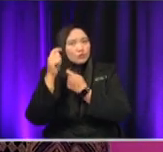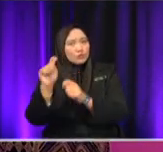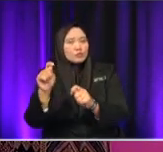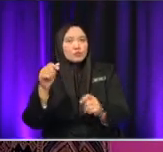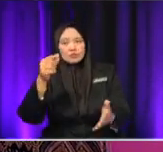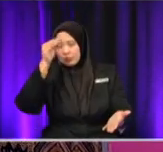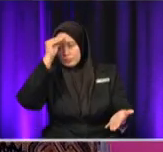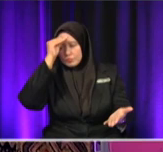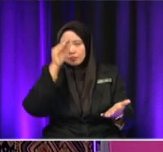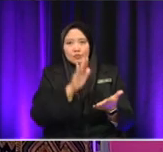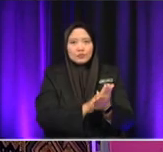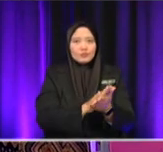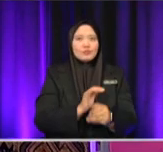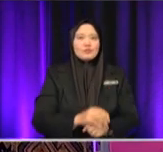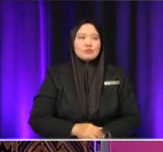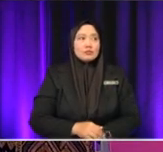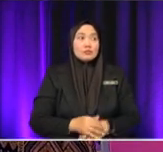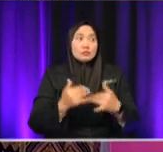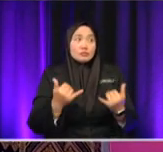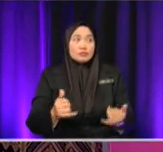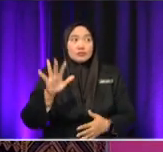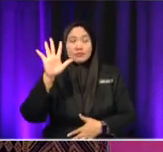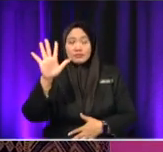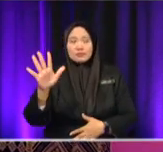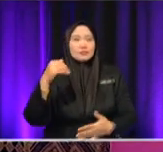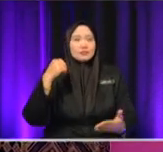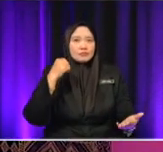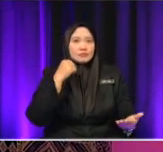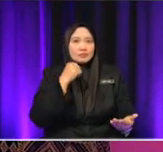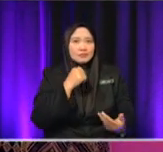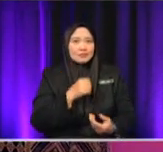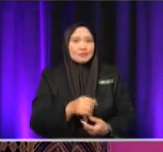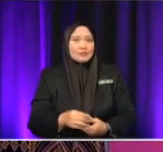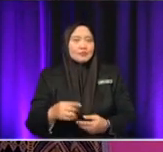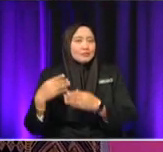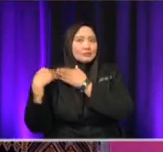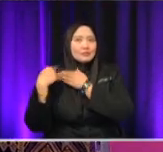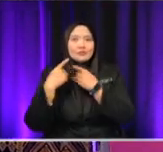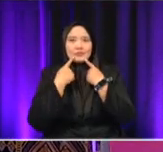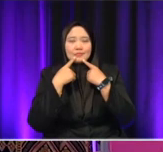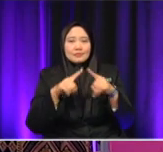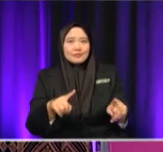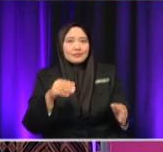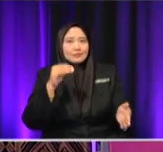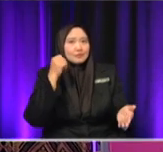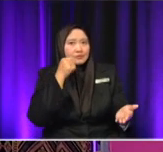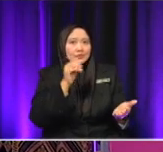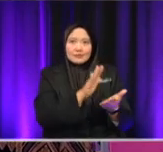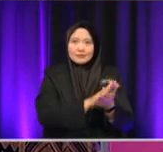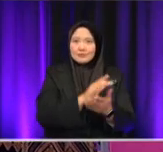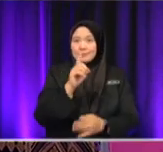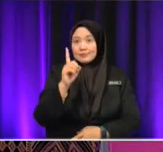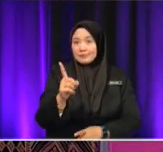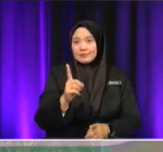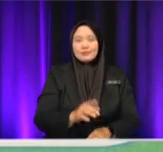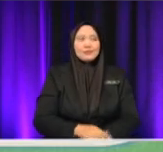kita lihat di sini anime tanggung jawab istri yang pertama Oke tanggung jawab isu yang pertama adalah